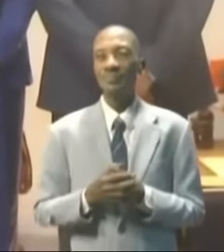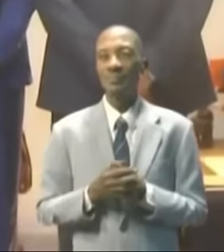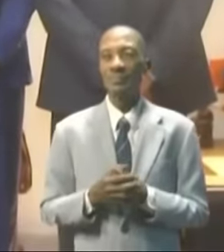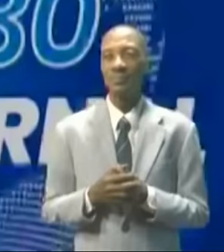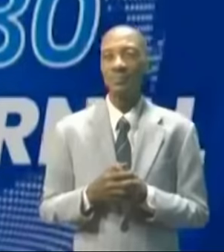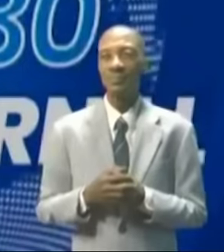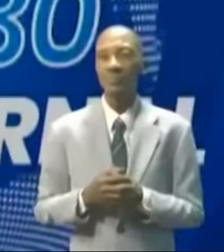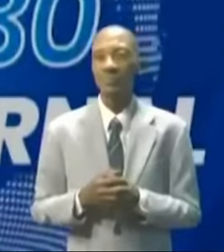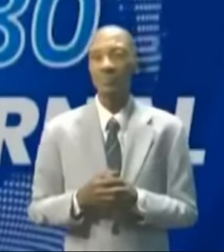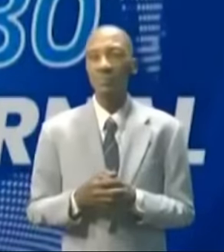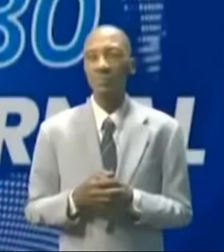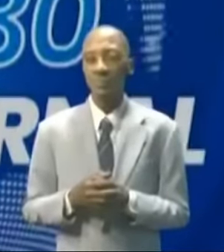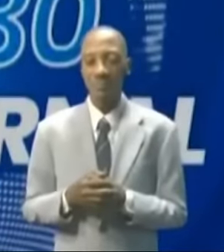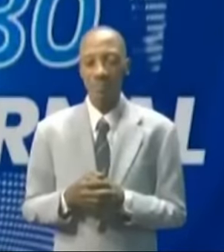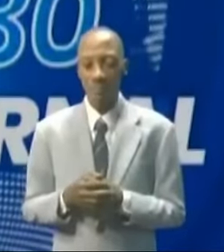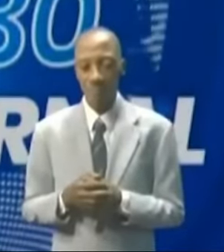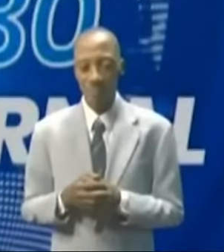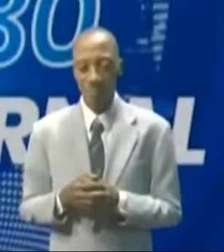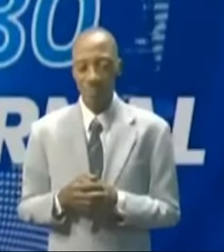rotaire.